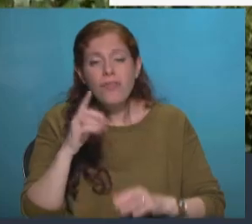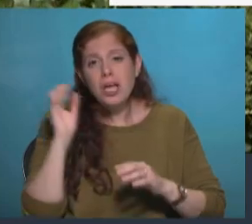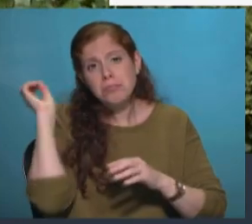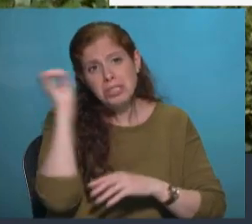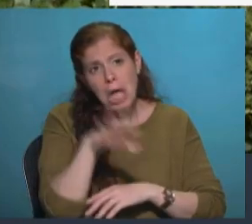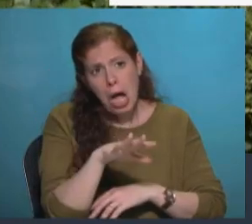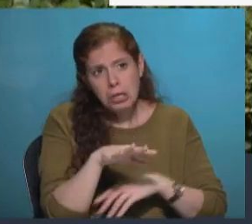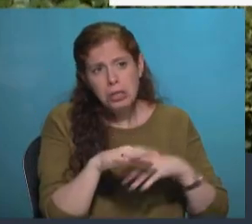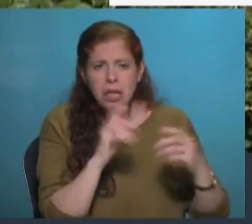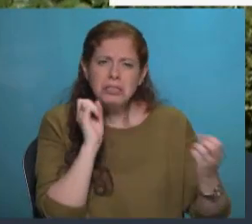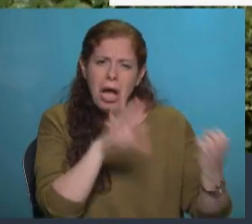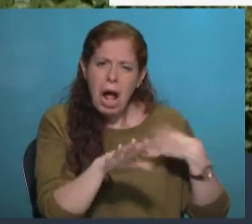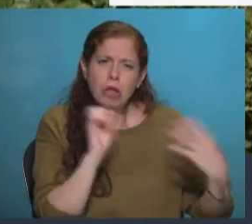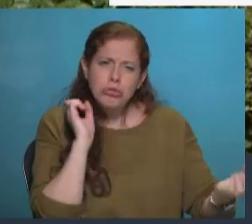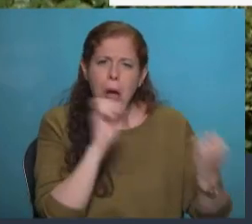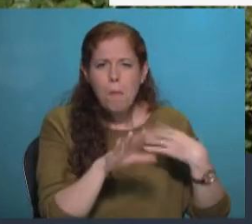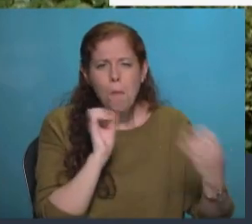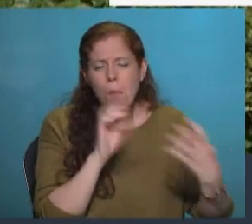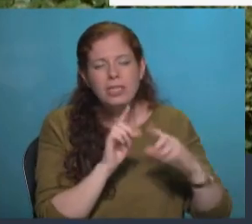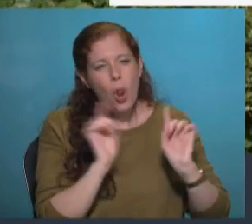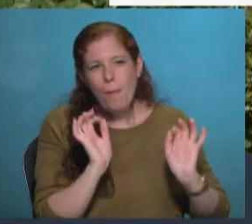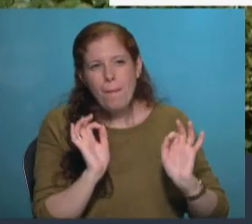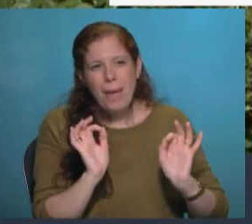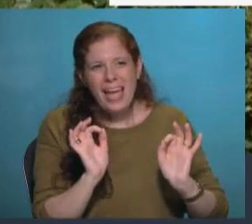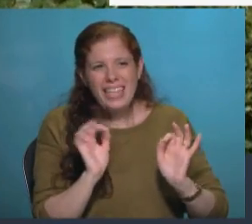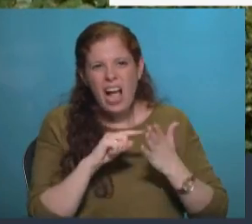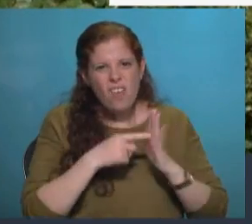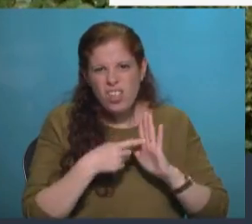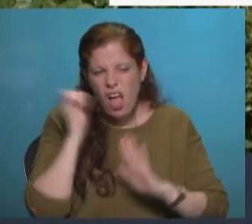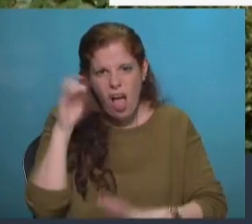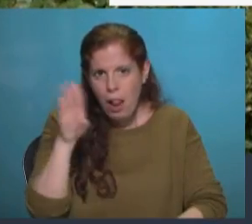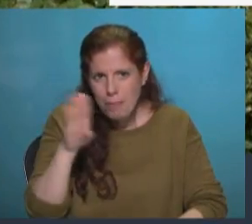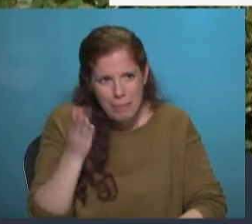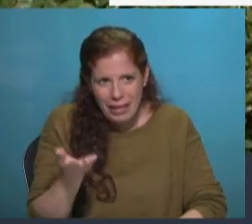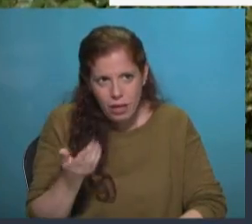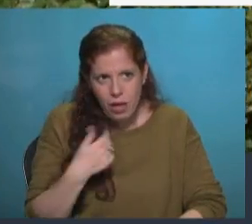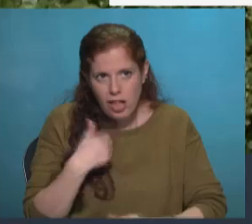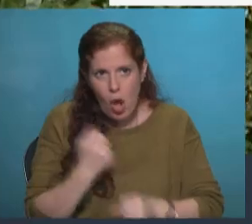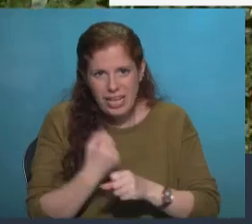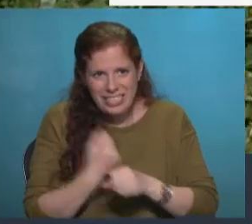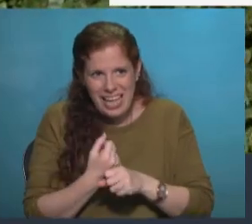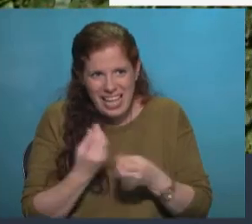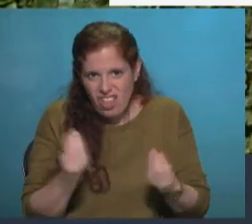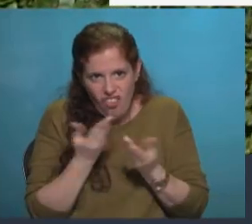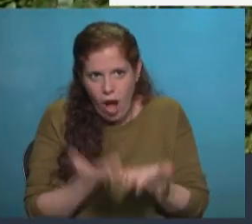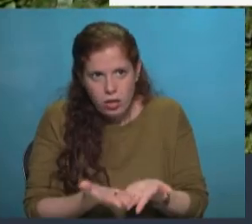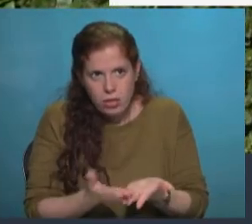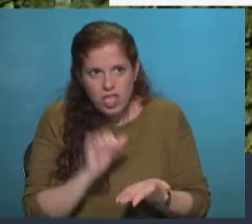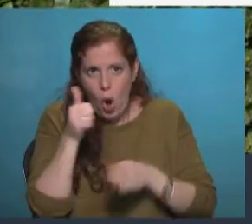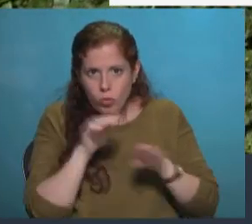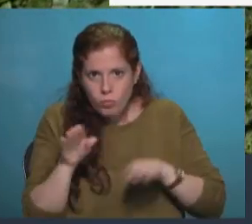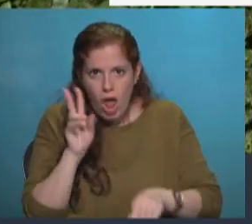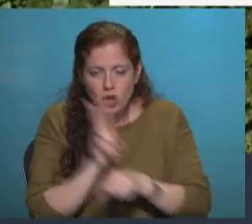עליה אחת, זרקה על השנייה דברים. זה לא באמת הייתה הכוונה לזרוק על ביבי, כי אני לא אעשה דבר כזה. זה ראש